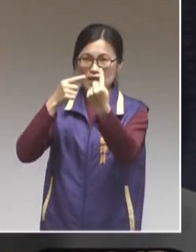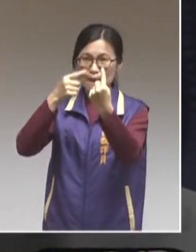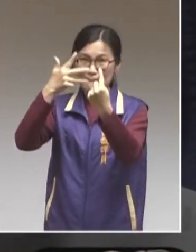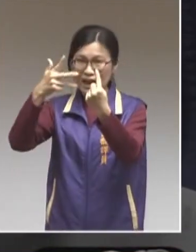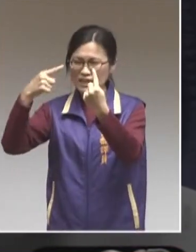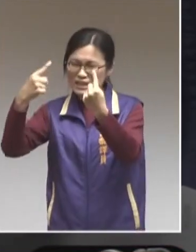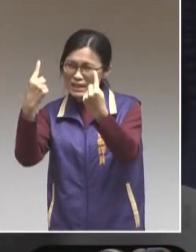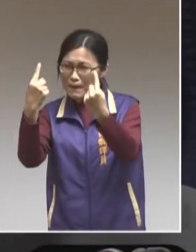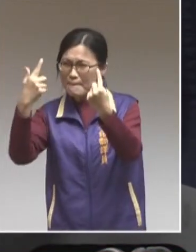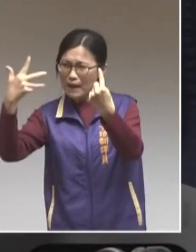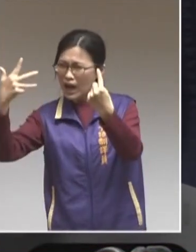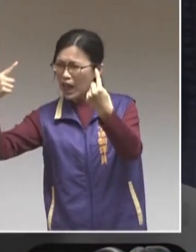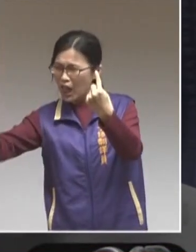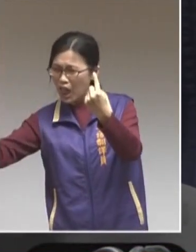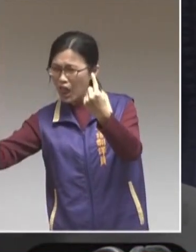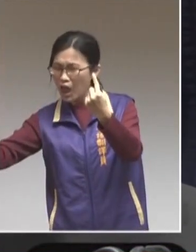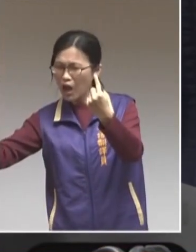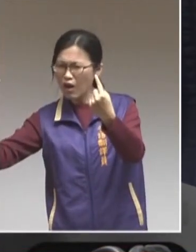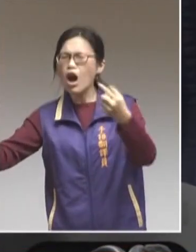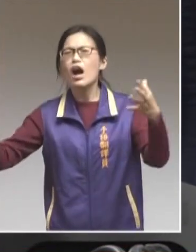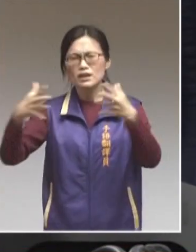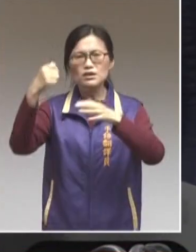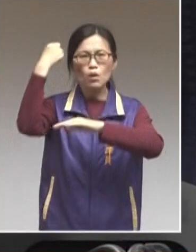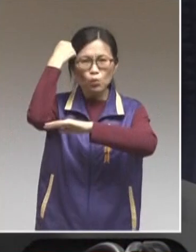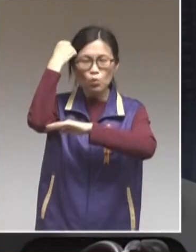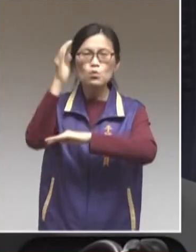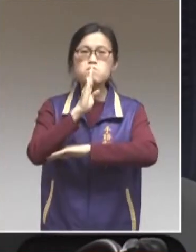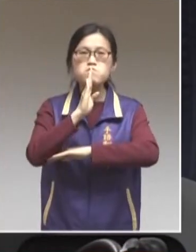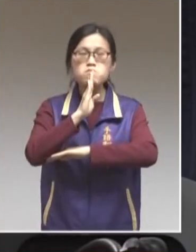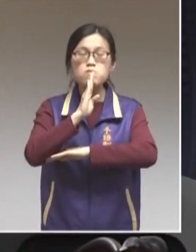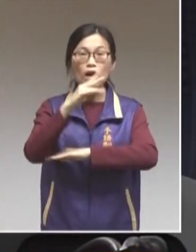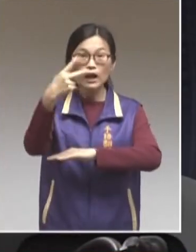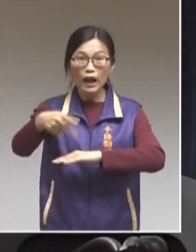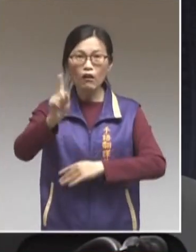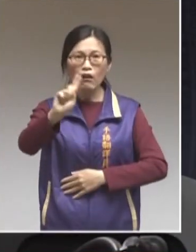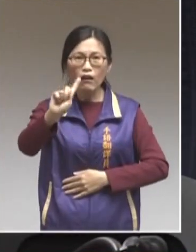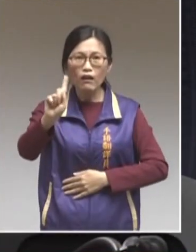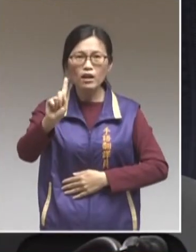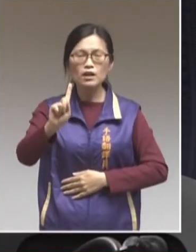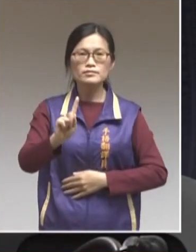个家庭同住家人还有在